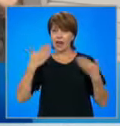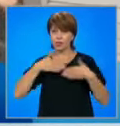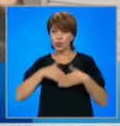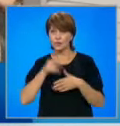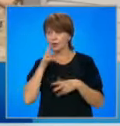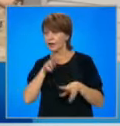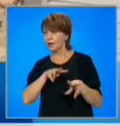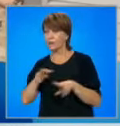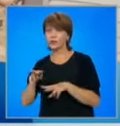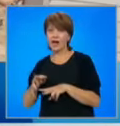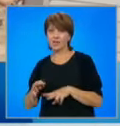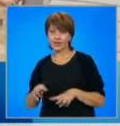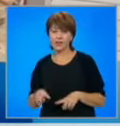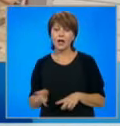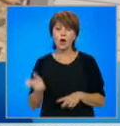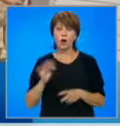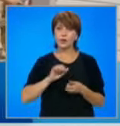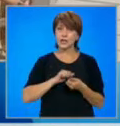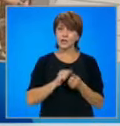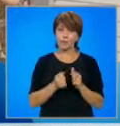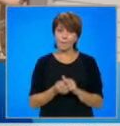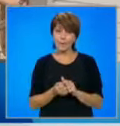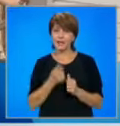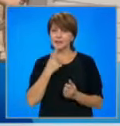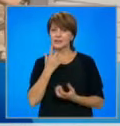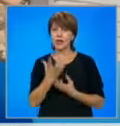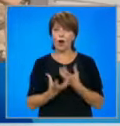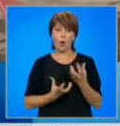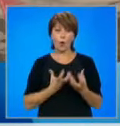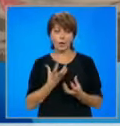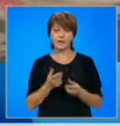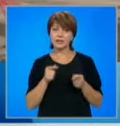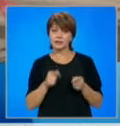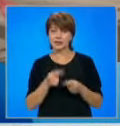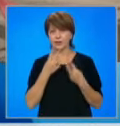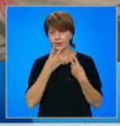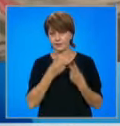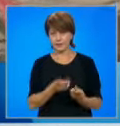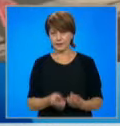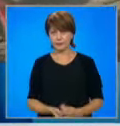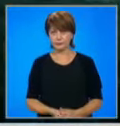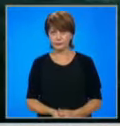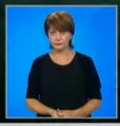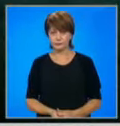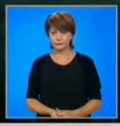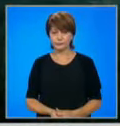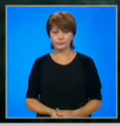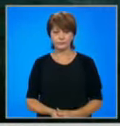за борбата с огъня тук разказваме в репортажа заедно с Нели Ангелова.